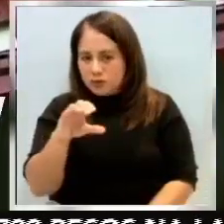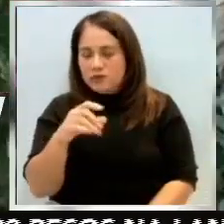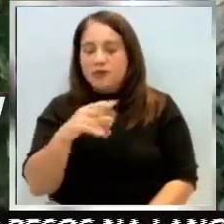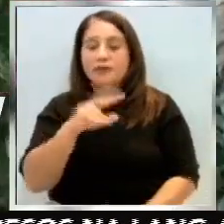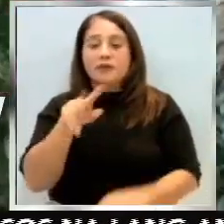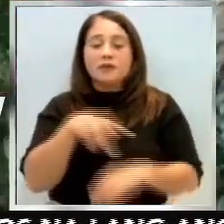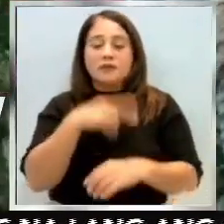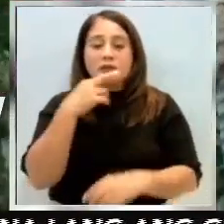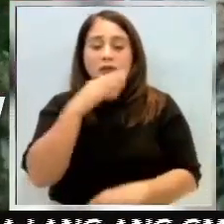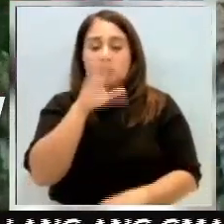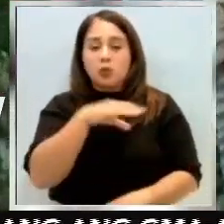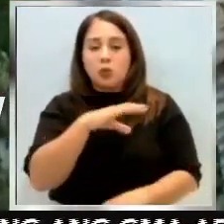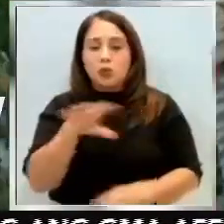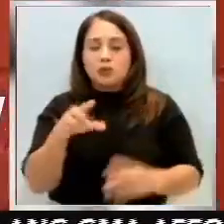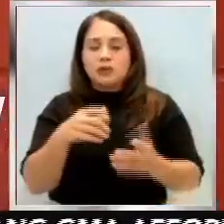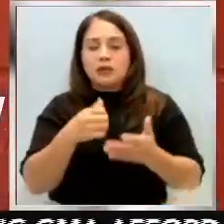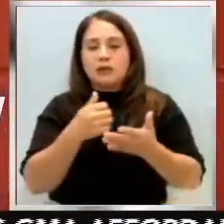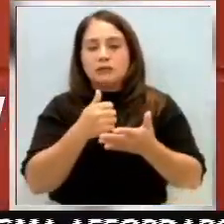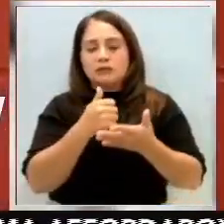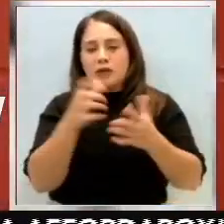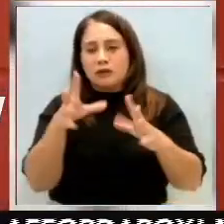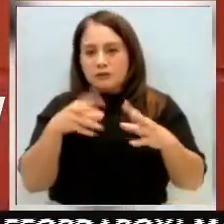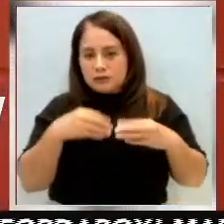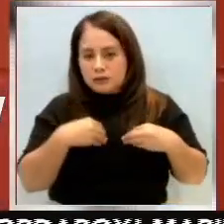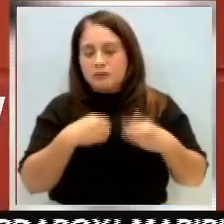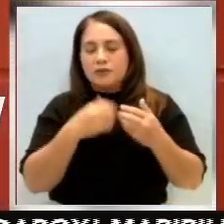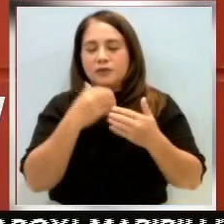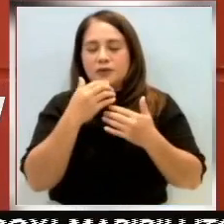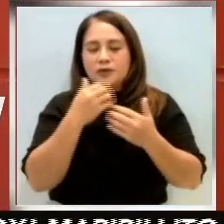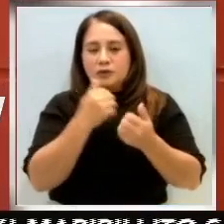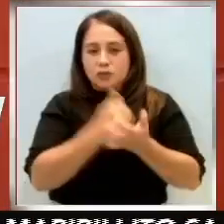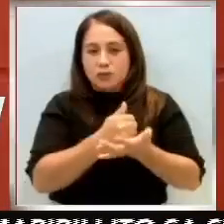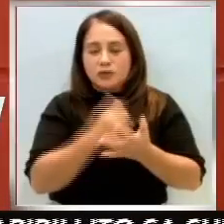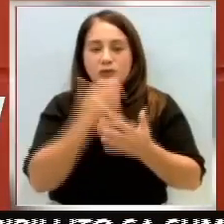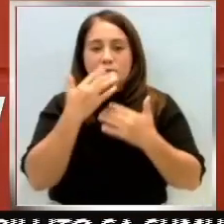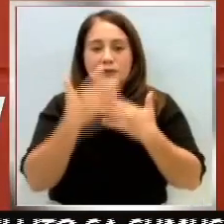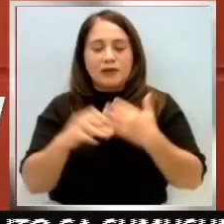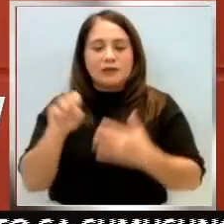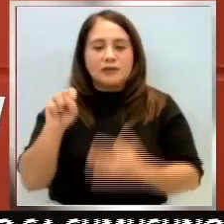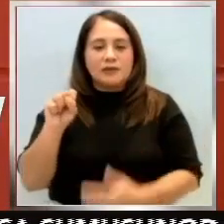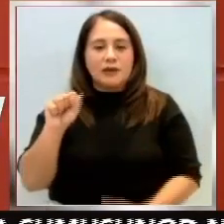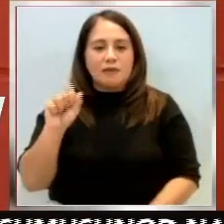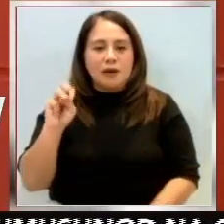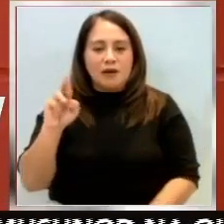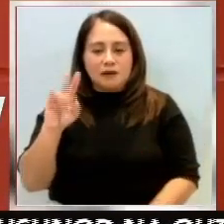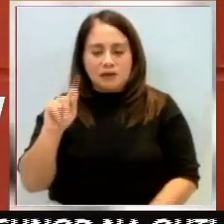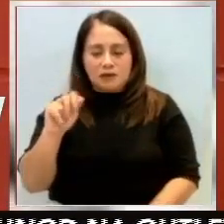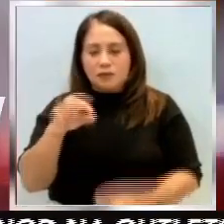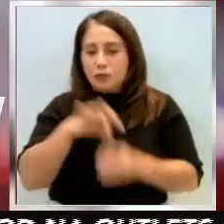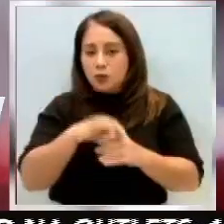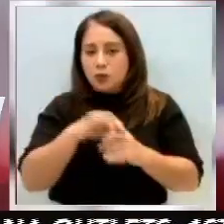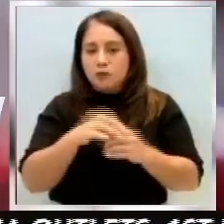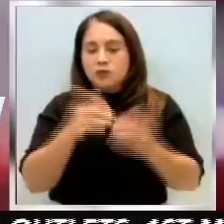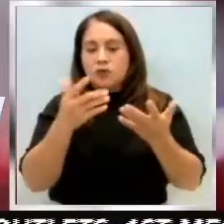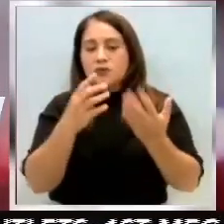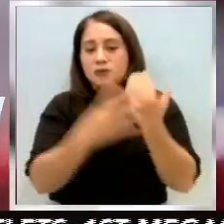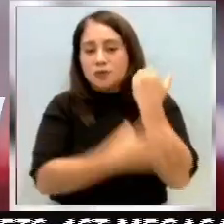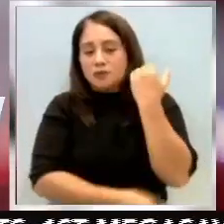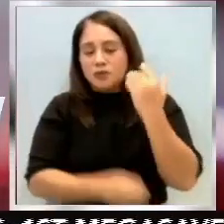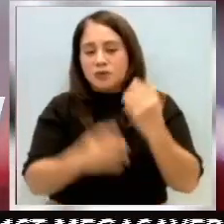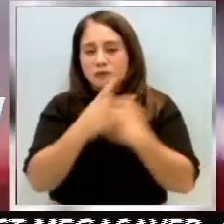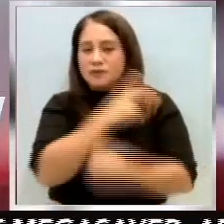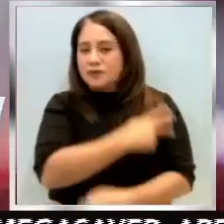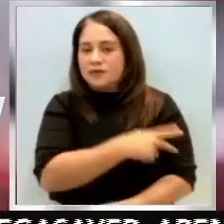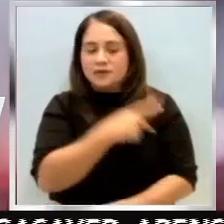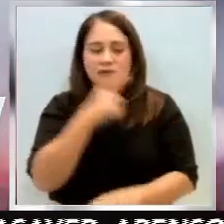tulong pinansyal sa ilalim ng Blood Samaritan Program upang makatulong sa mga indigent patient na walang pambayad ng